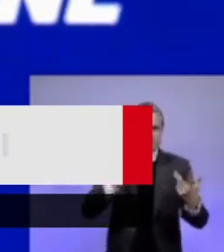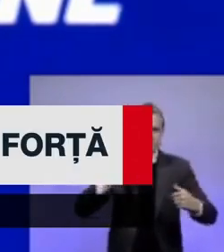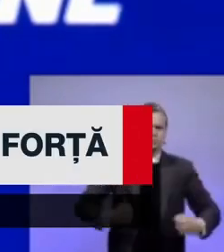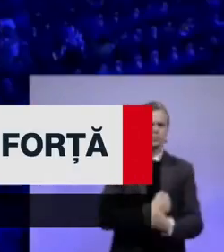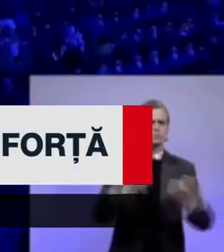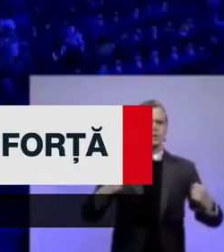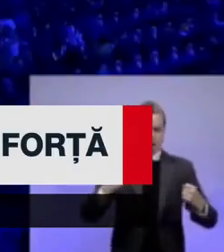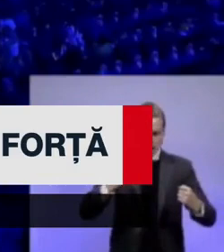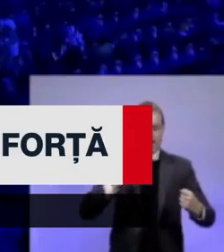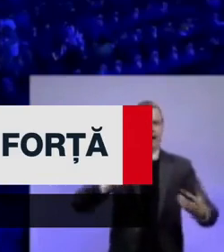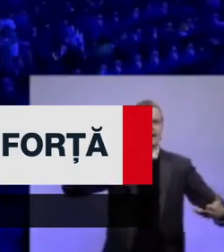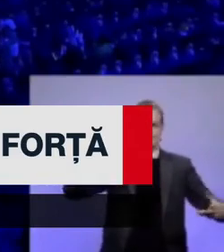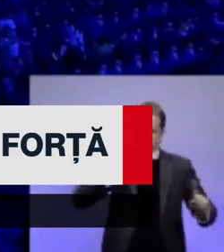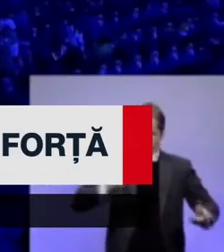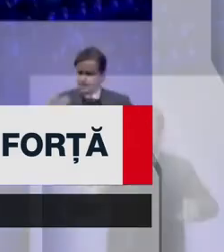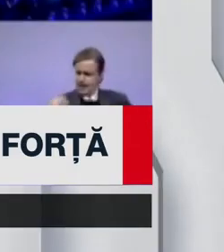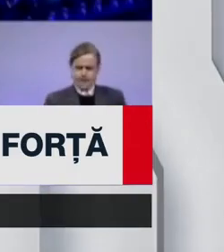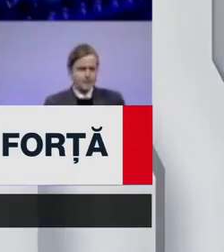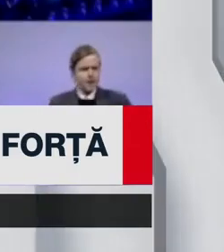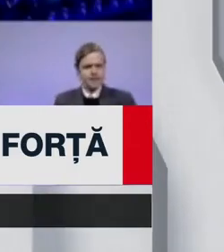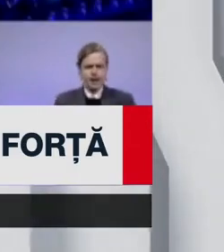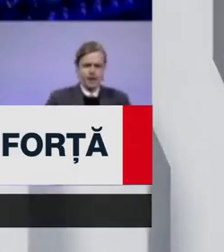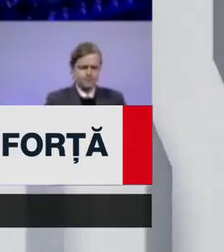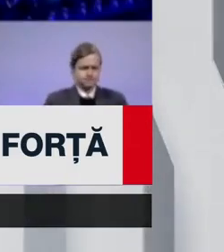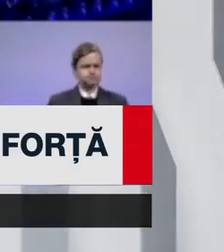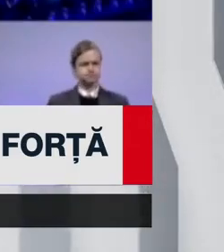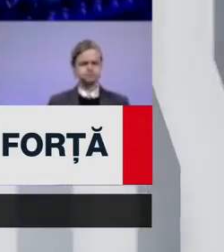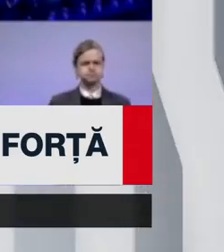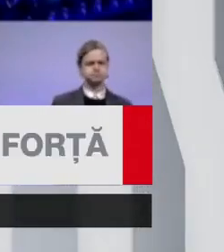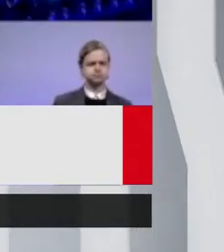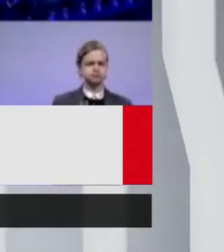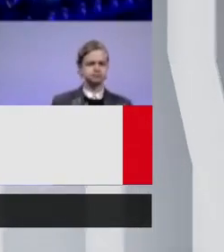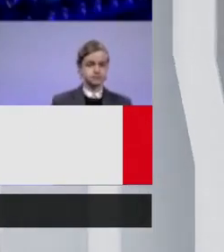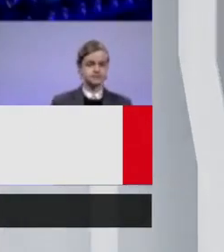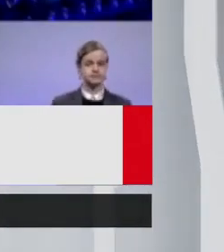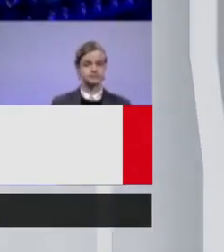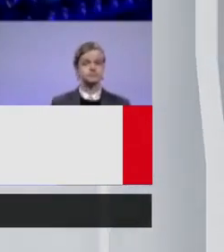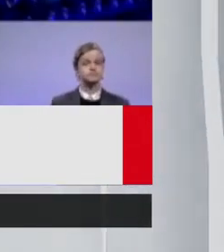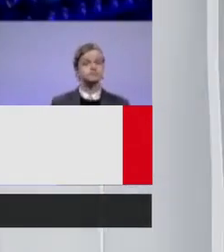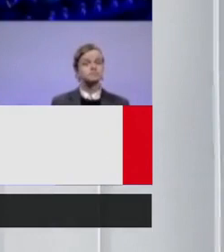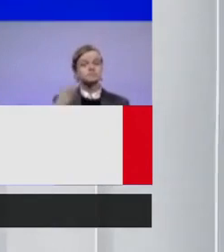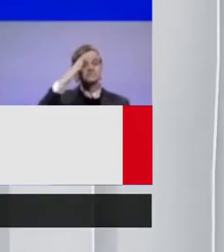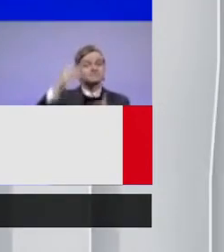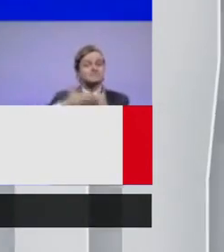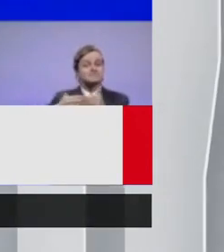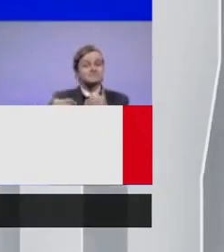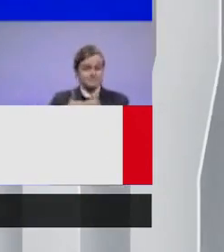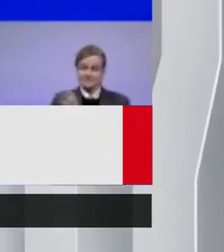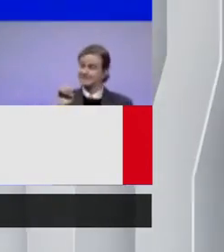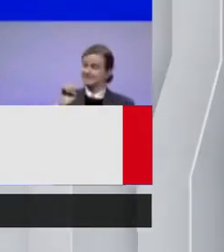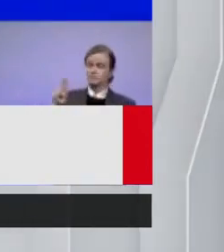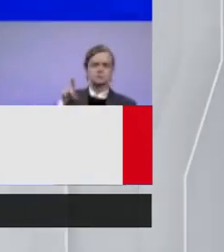uităm la noi înșine, să ne cântărim reziliența ca societăți, mai ales în